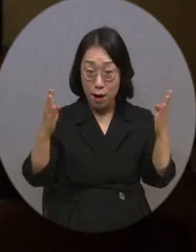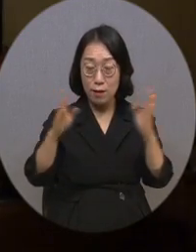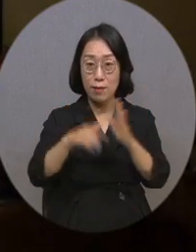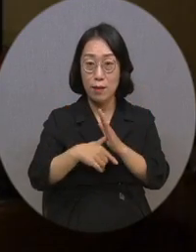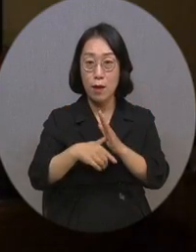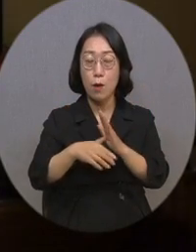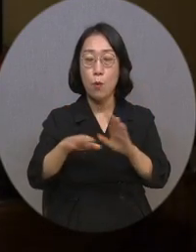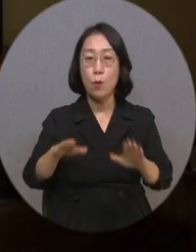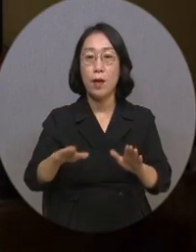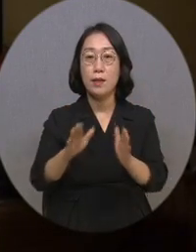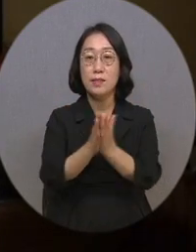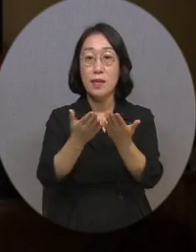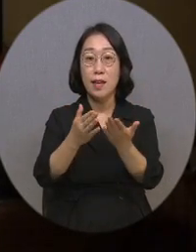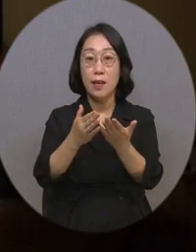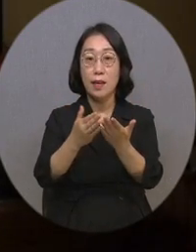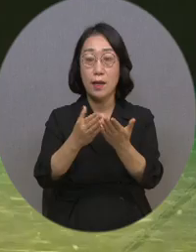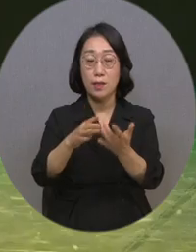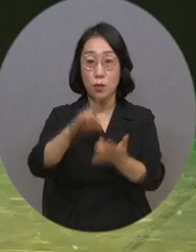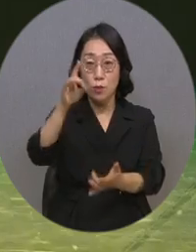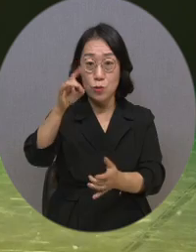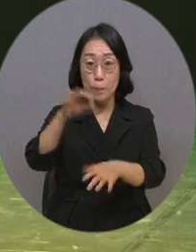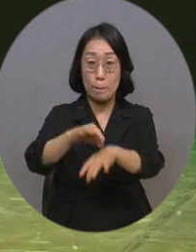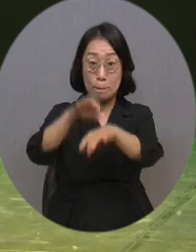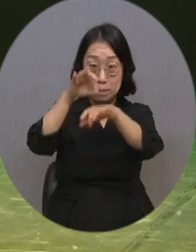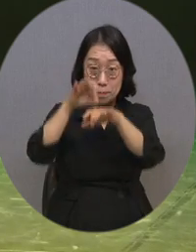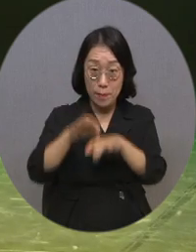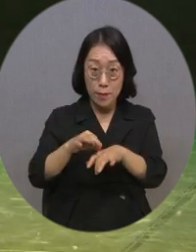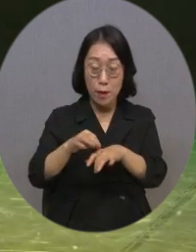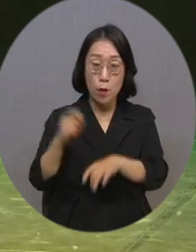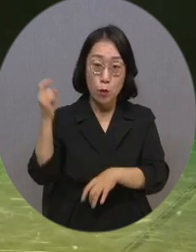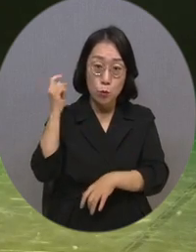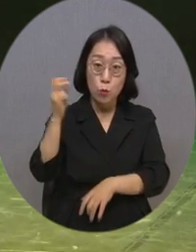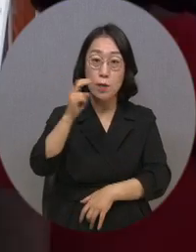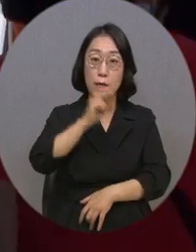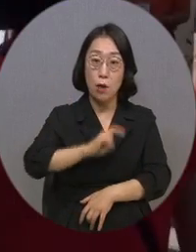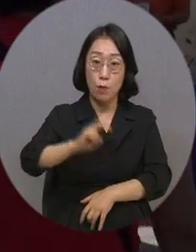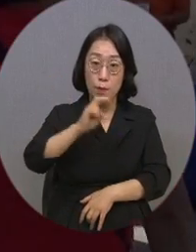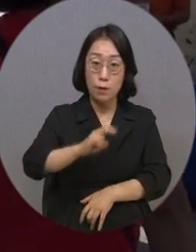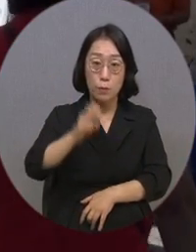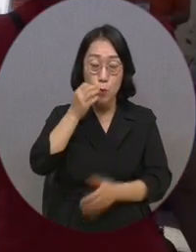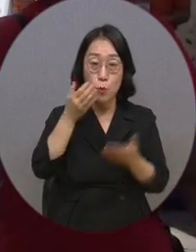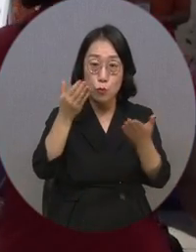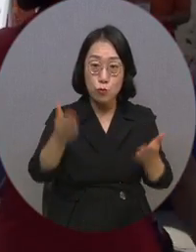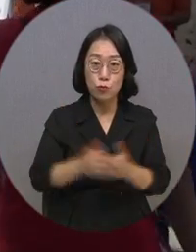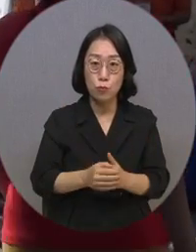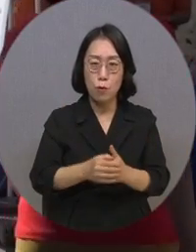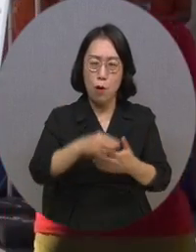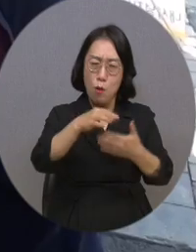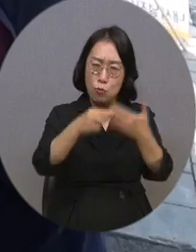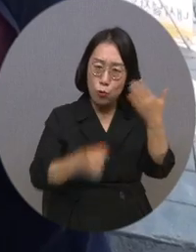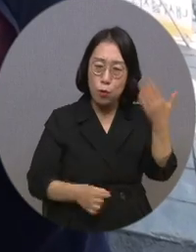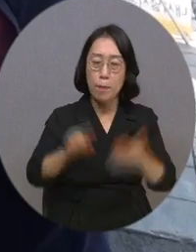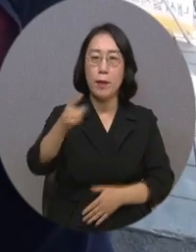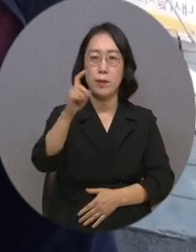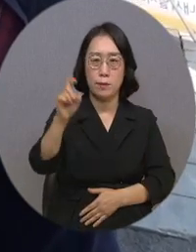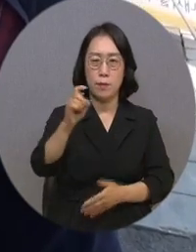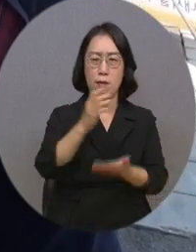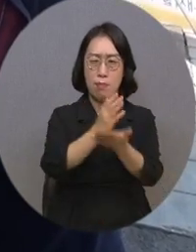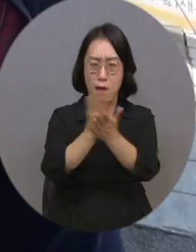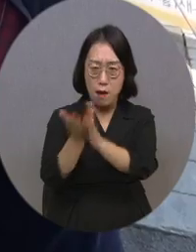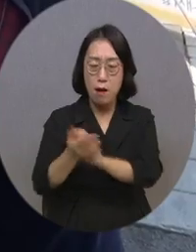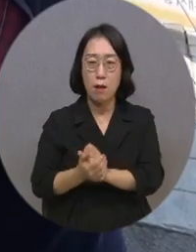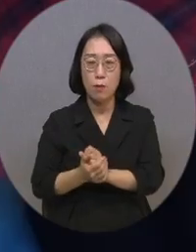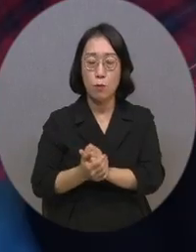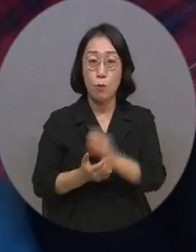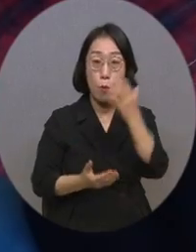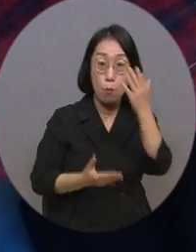책으로 선정된 희곡집 달랭개를 기반으로 한 소리극 공연이 펼쳐졌으며, 110개의 다양한 프로그램, 독서광의